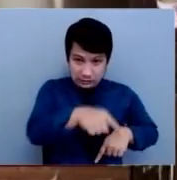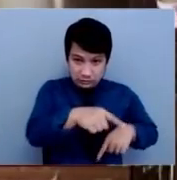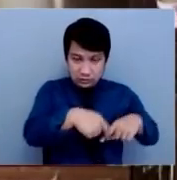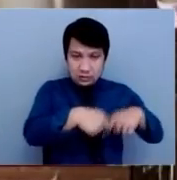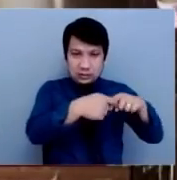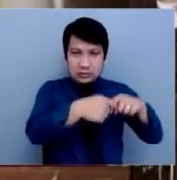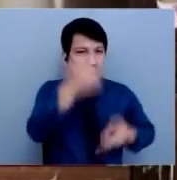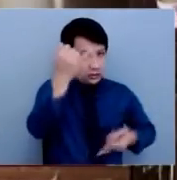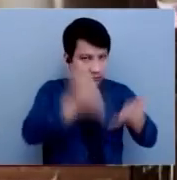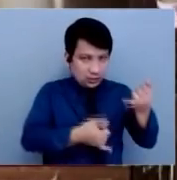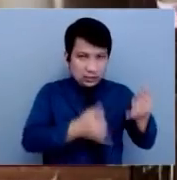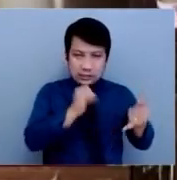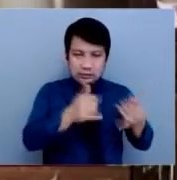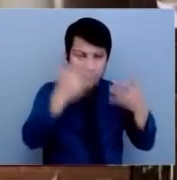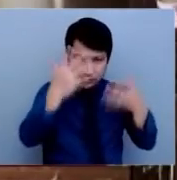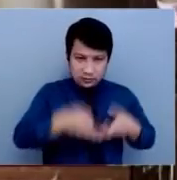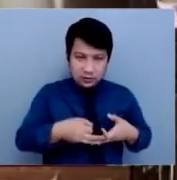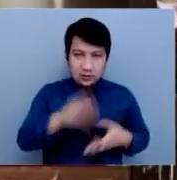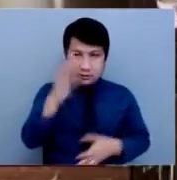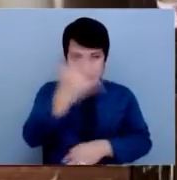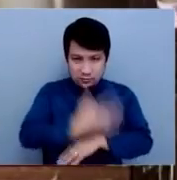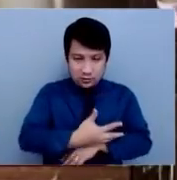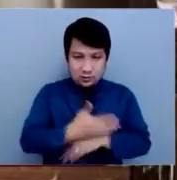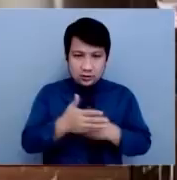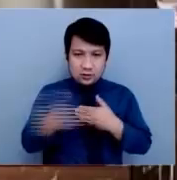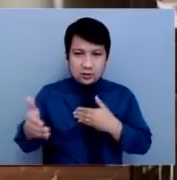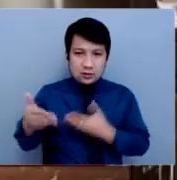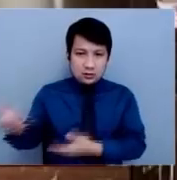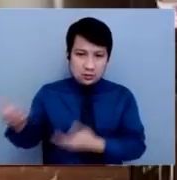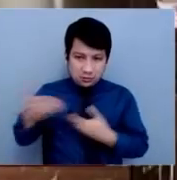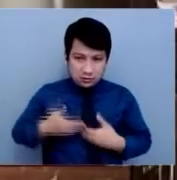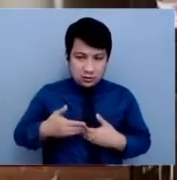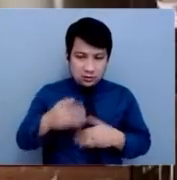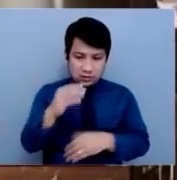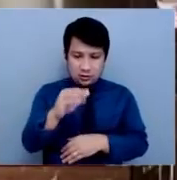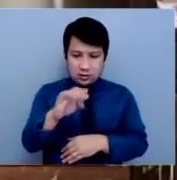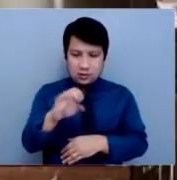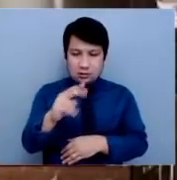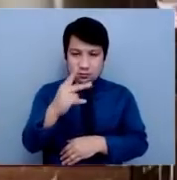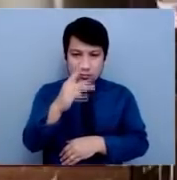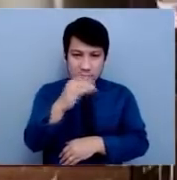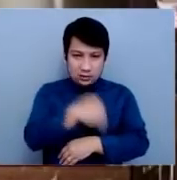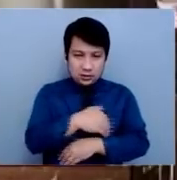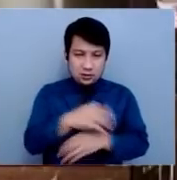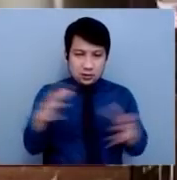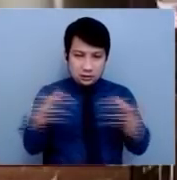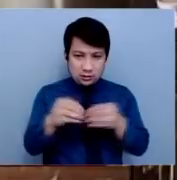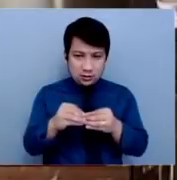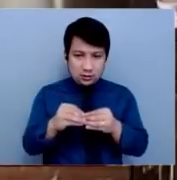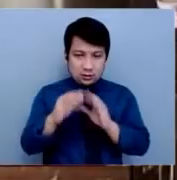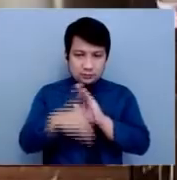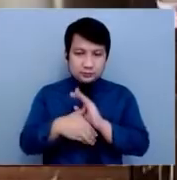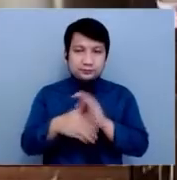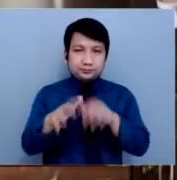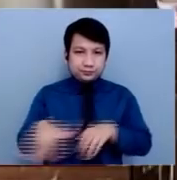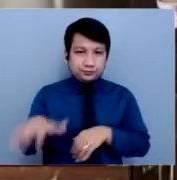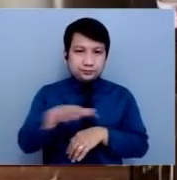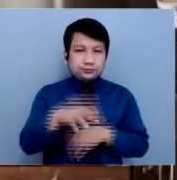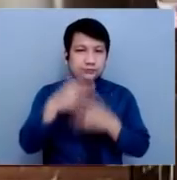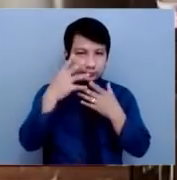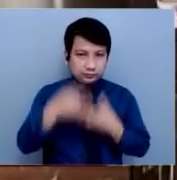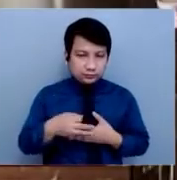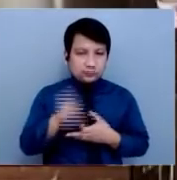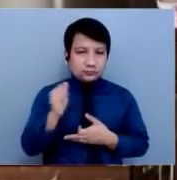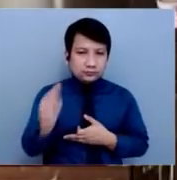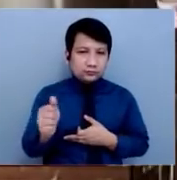final. Kasi sa loob ng 5 araw, dapat makapag-apila sila sa NBank at yung NBank, kabuuan ng COMELEC, ay maaari pang magdesisyon